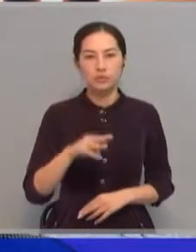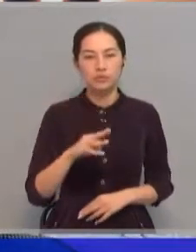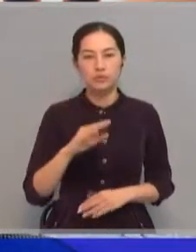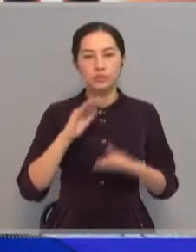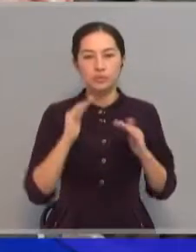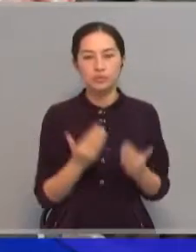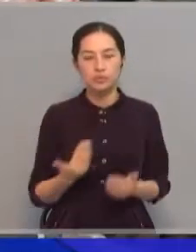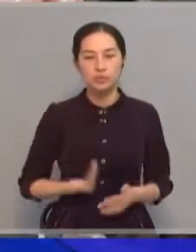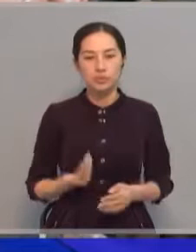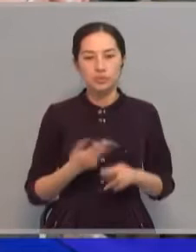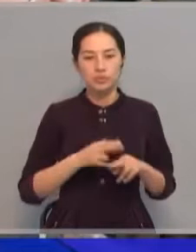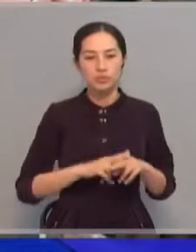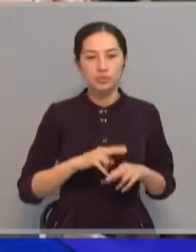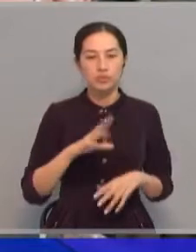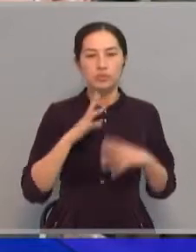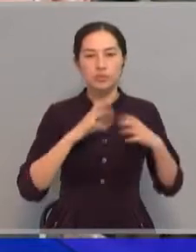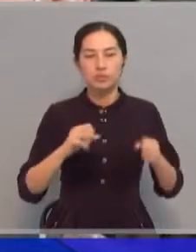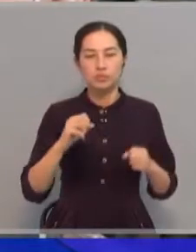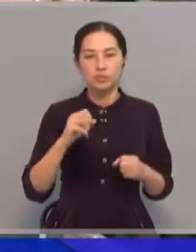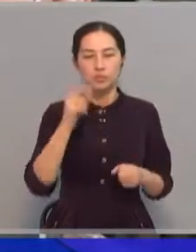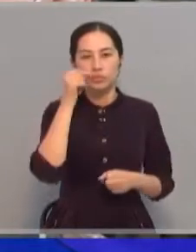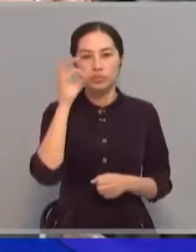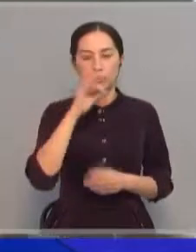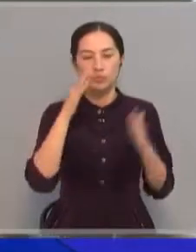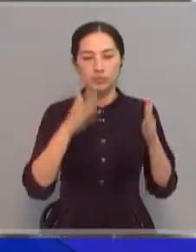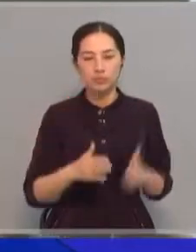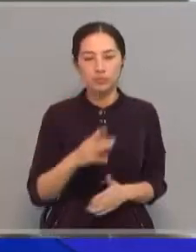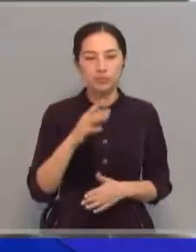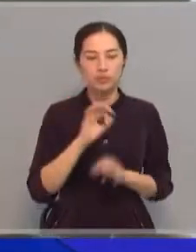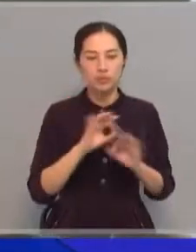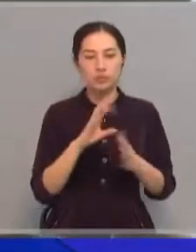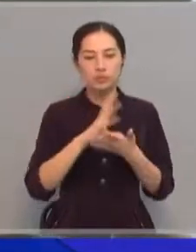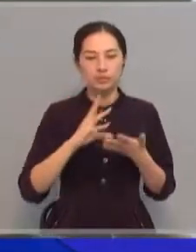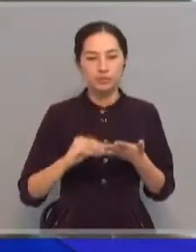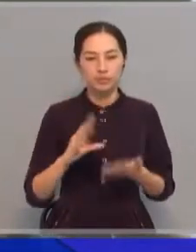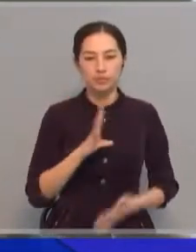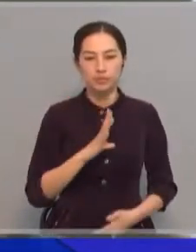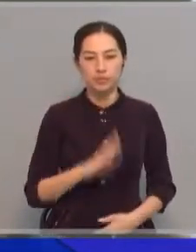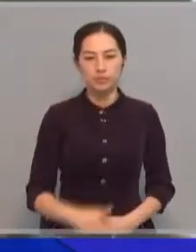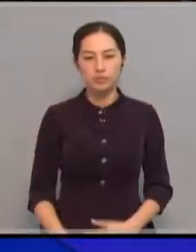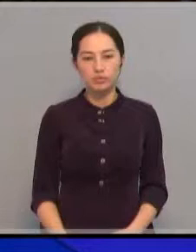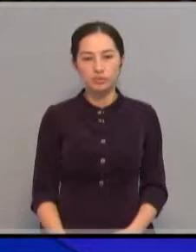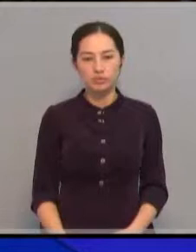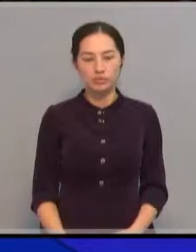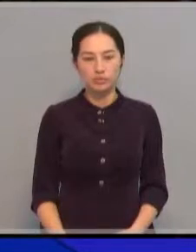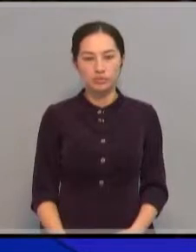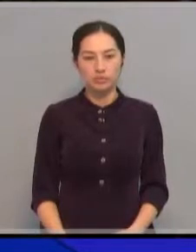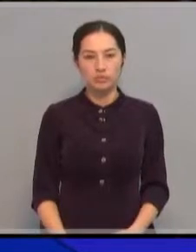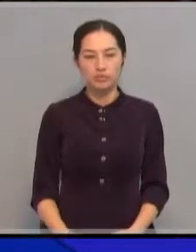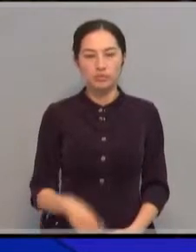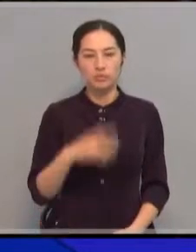ғұмырында жасындай жарқ еткен қазақ батырының өнегелі өмірі жас сарбаздарға үлгі етілді. Бұл отанын